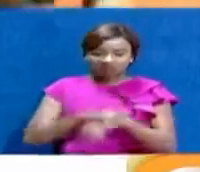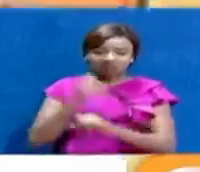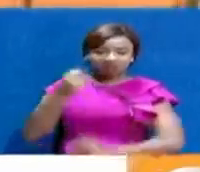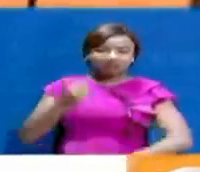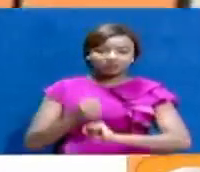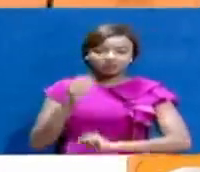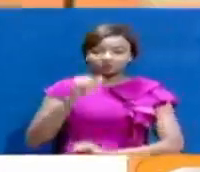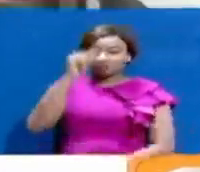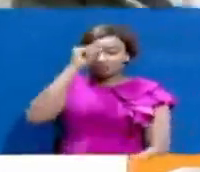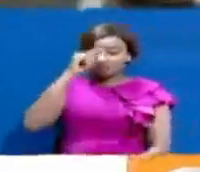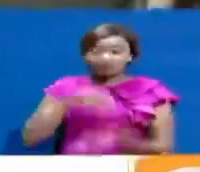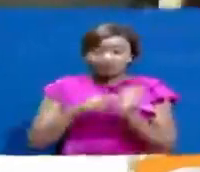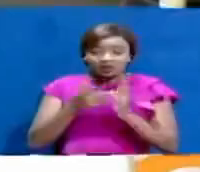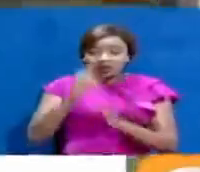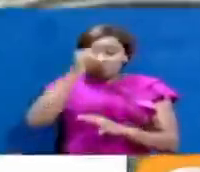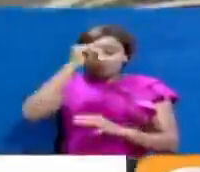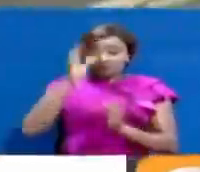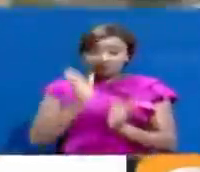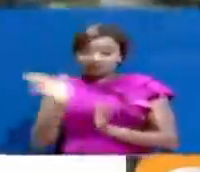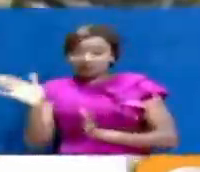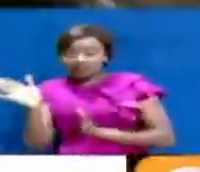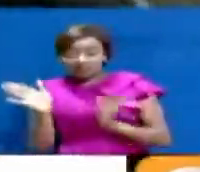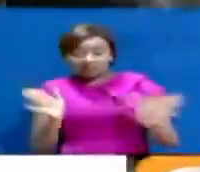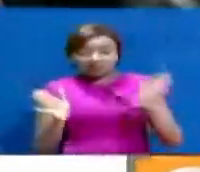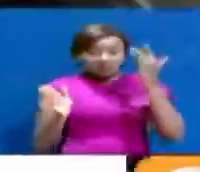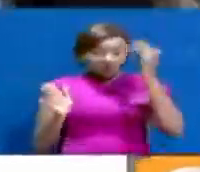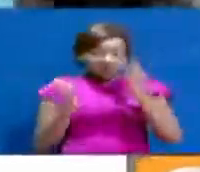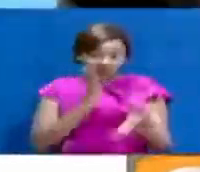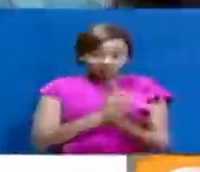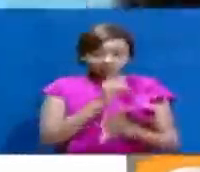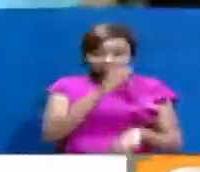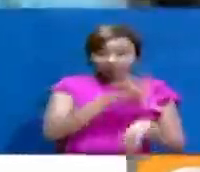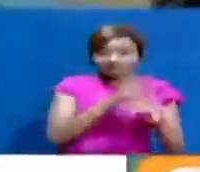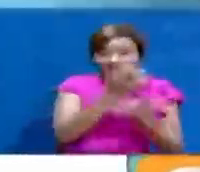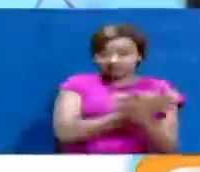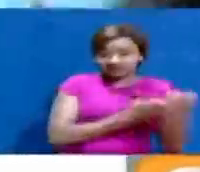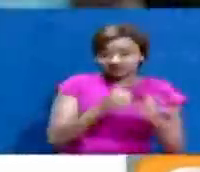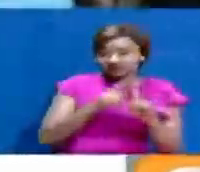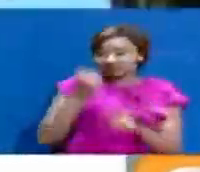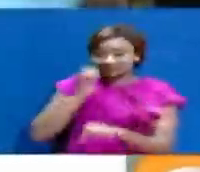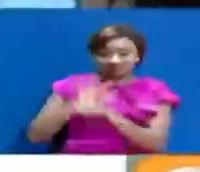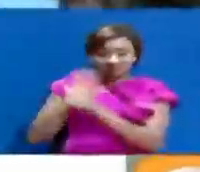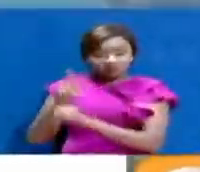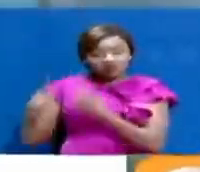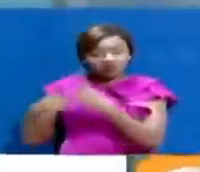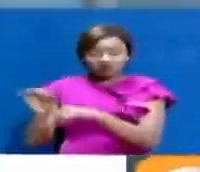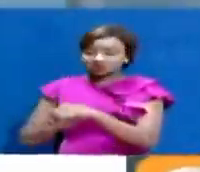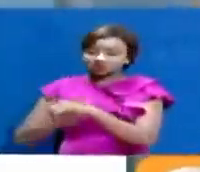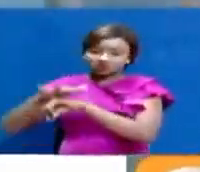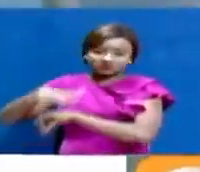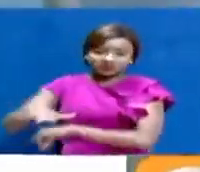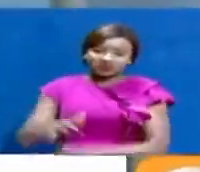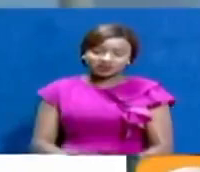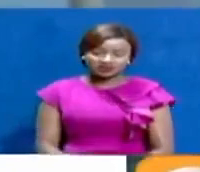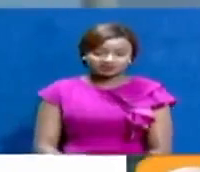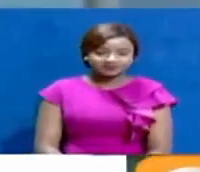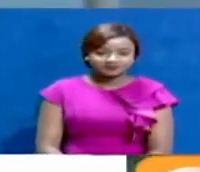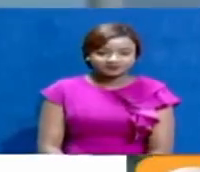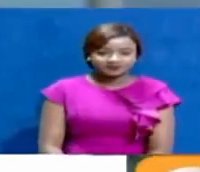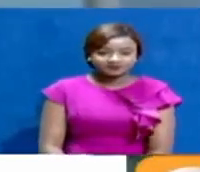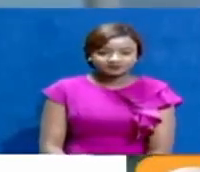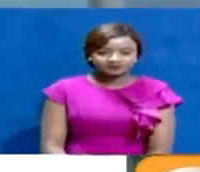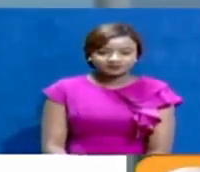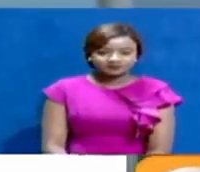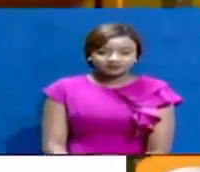inayoiweka serikali katika njia panda, kwani kando na kuathiri uchumi, virusi vya corona vinaendelea kusababisha maafa